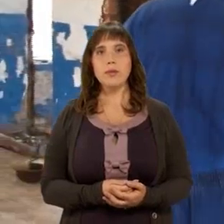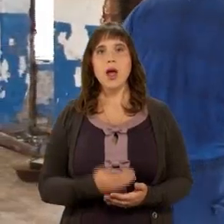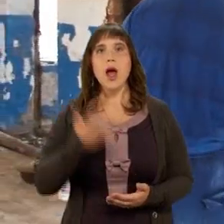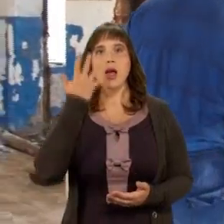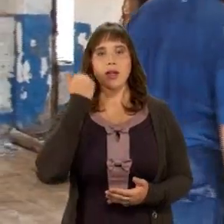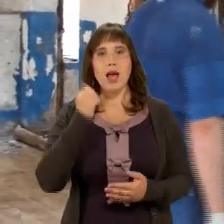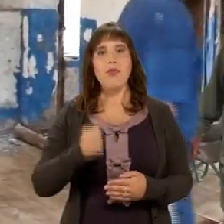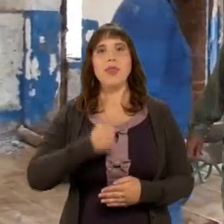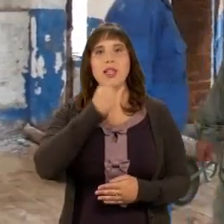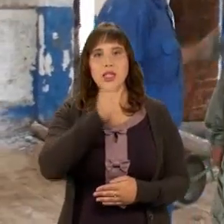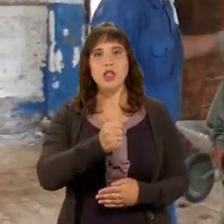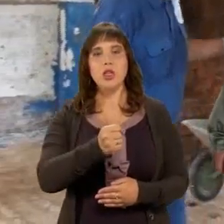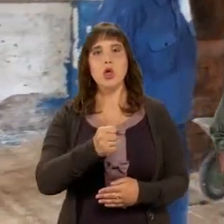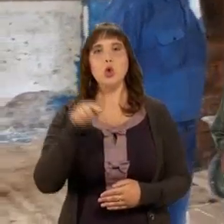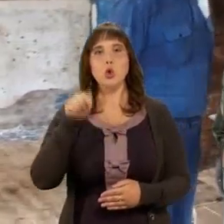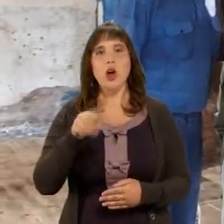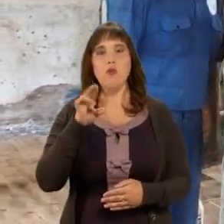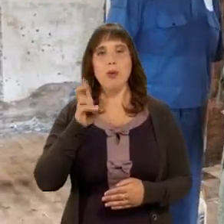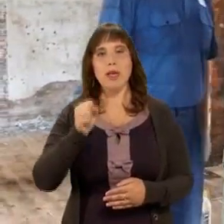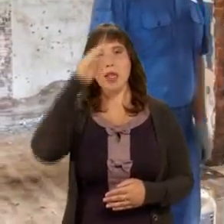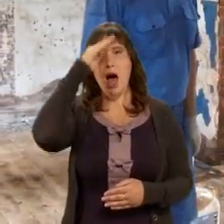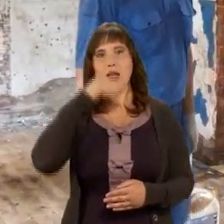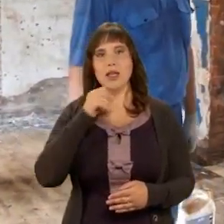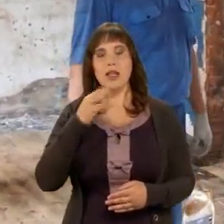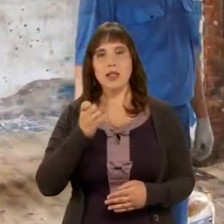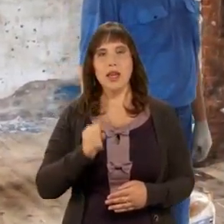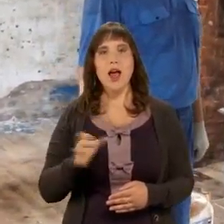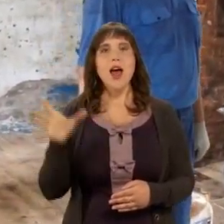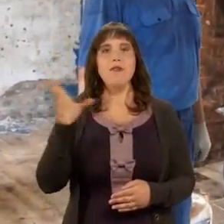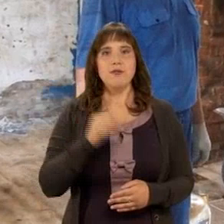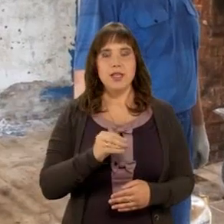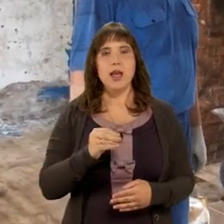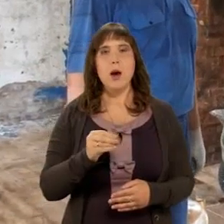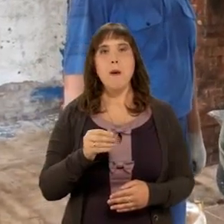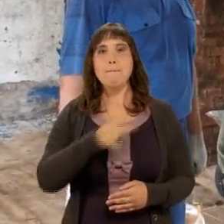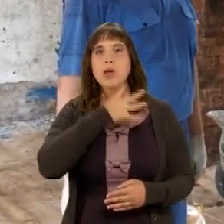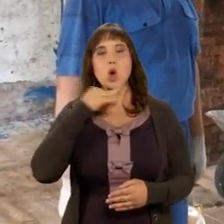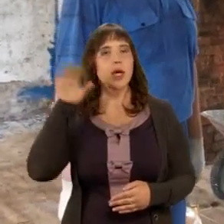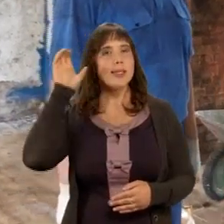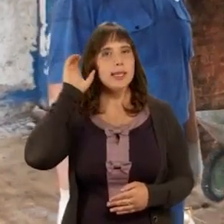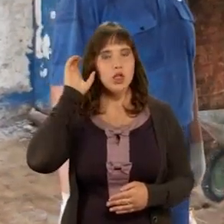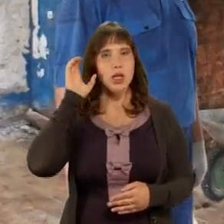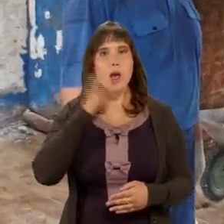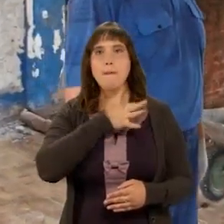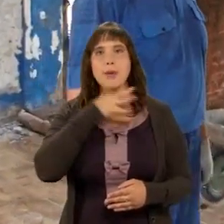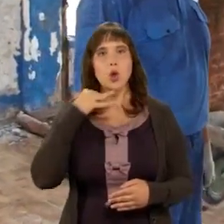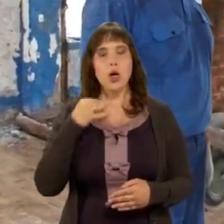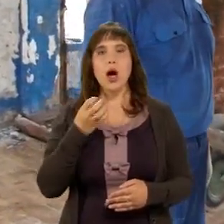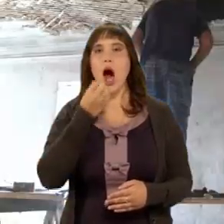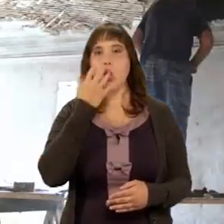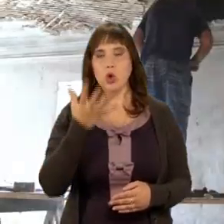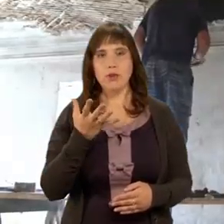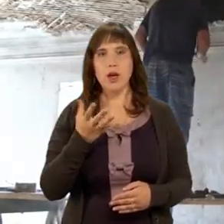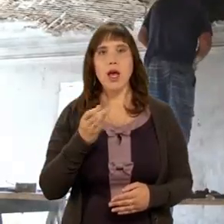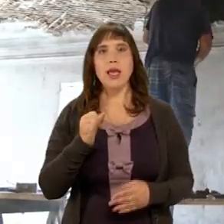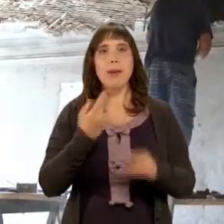Ну, когда назначили к нам сюда в Бурмакино отца Андрея, мы уже все в Бурмакино о нем много слышали и много слышали